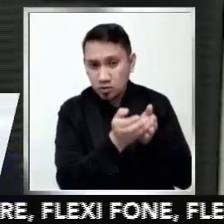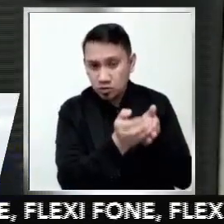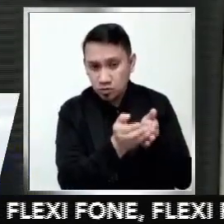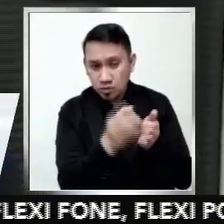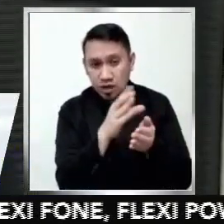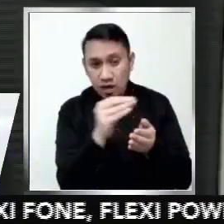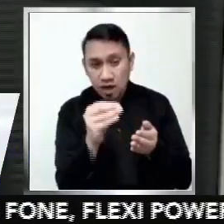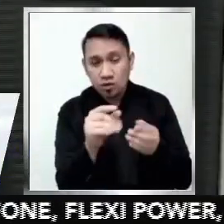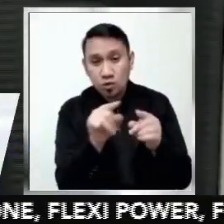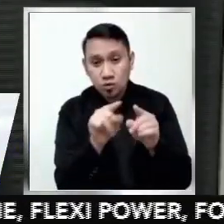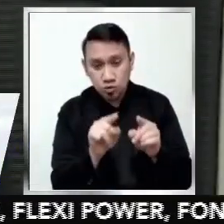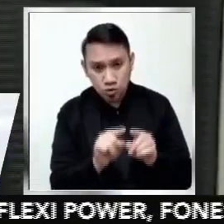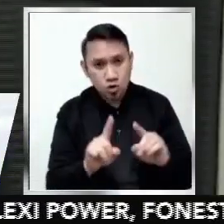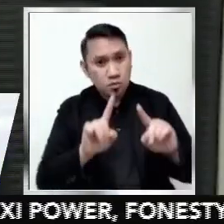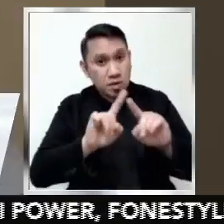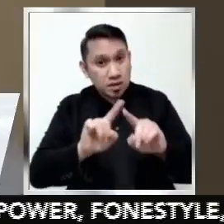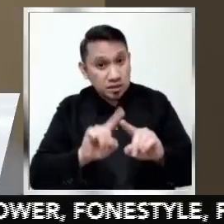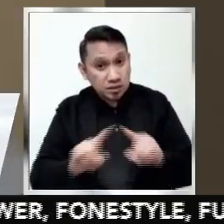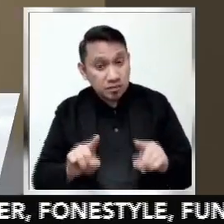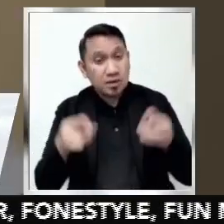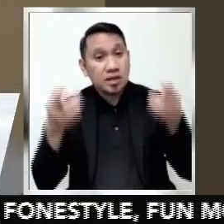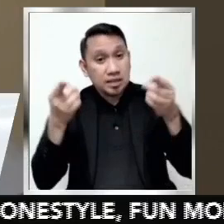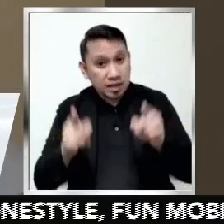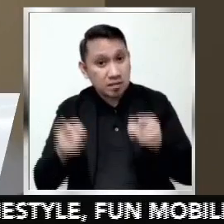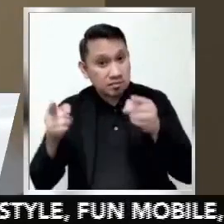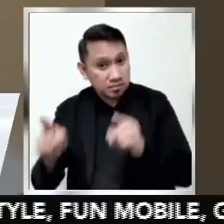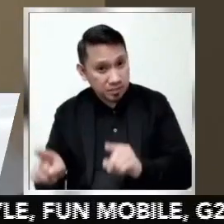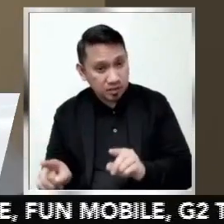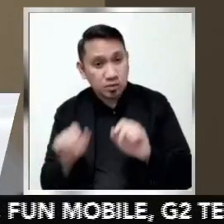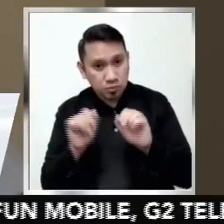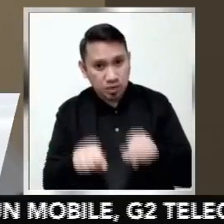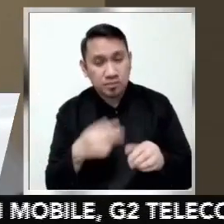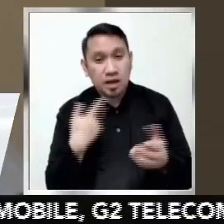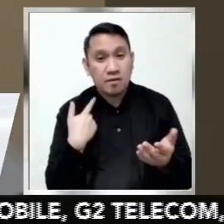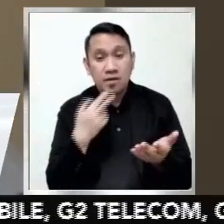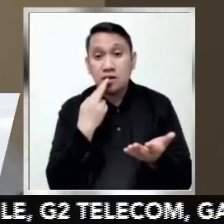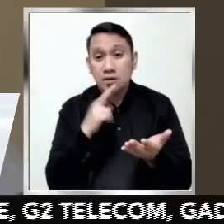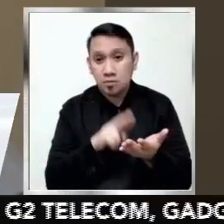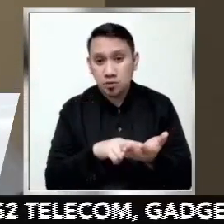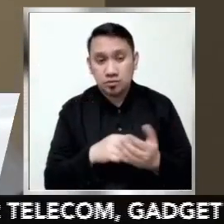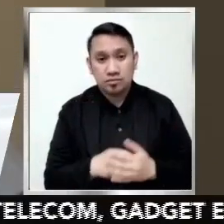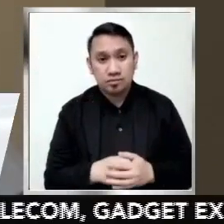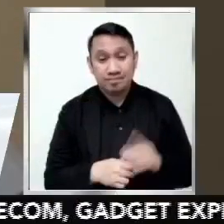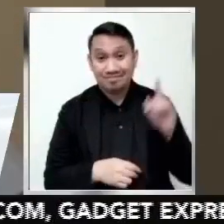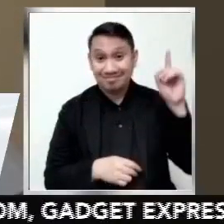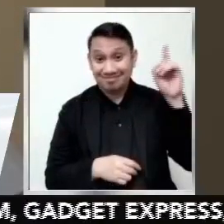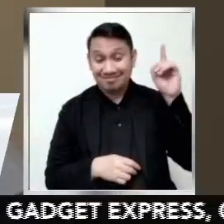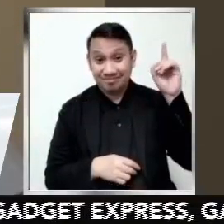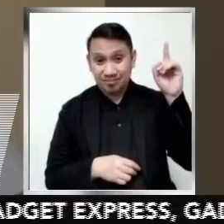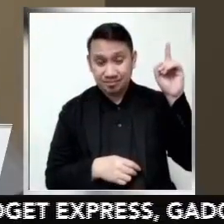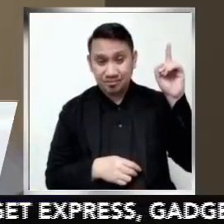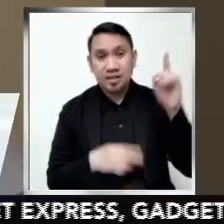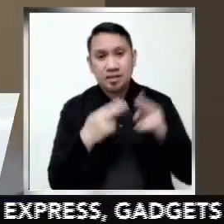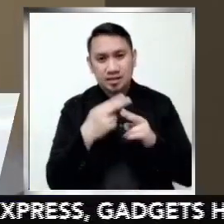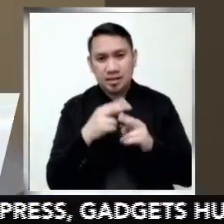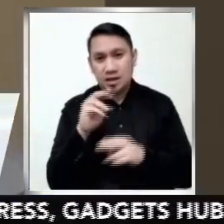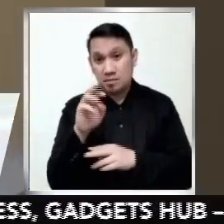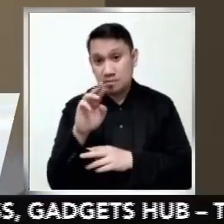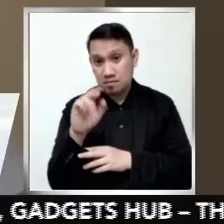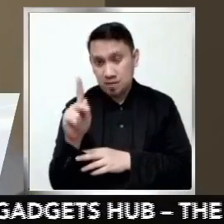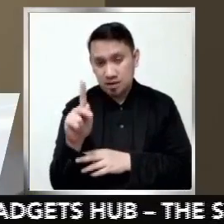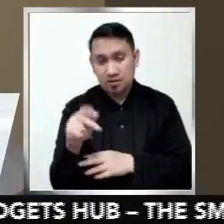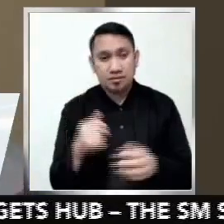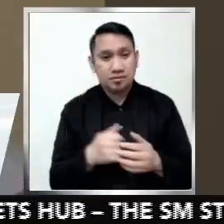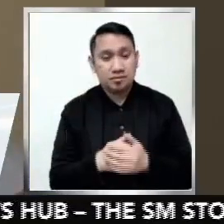led to the accident. Samantala, inihayag ni Lieutenant Mark Anthony Tolentino, Operations Officer